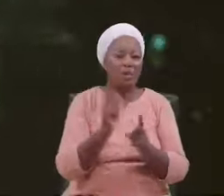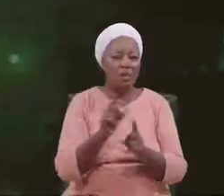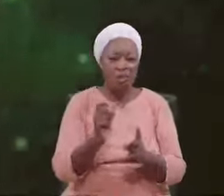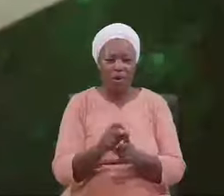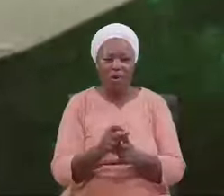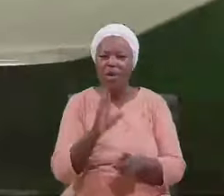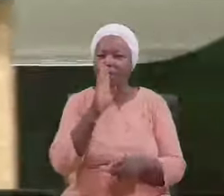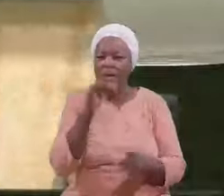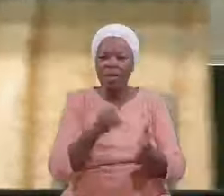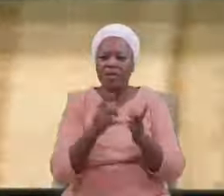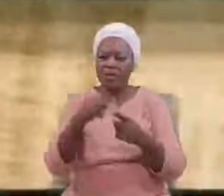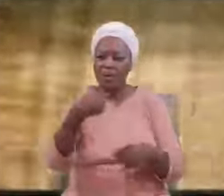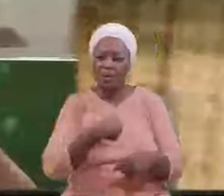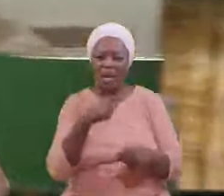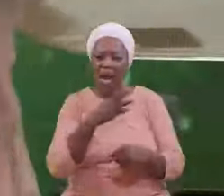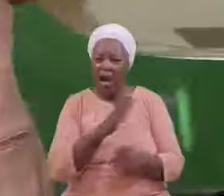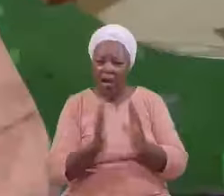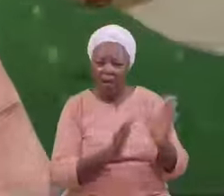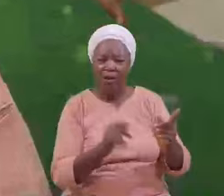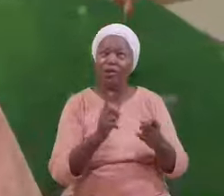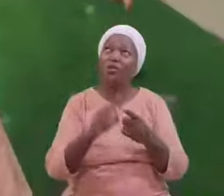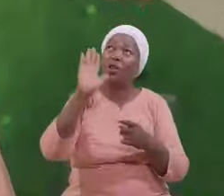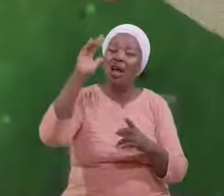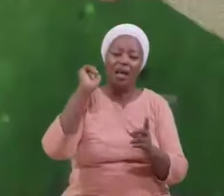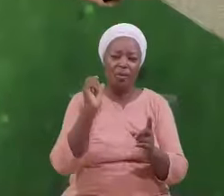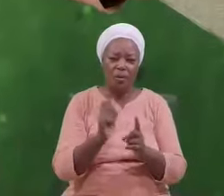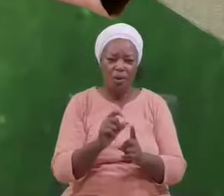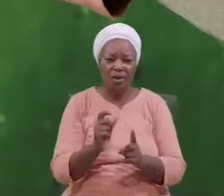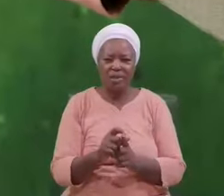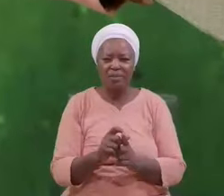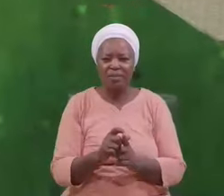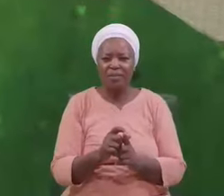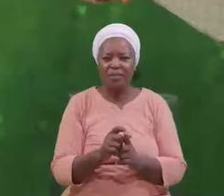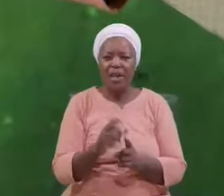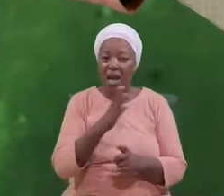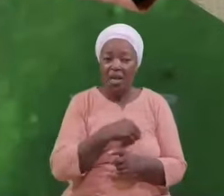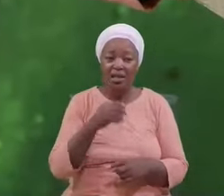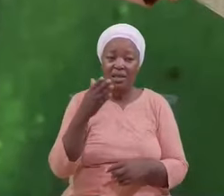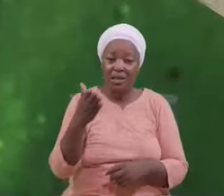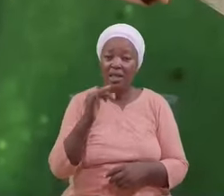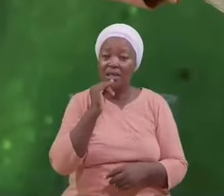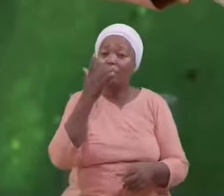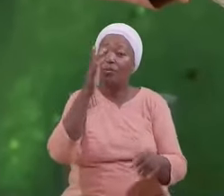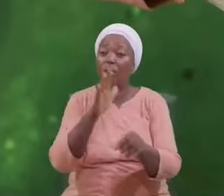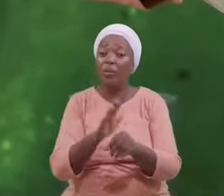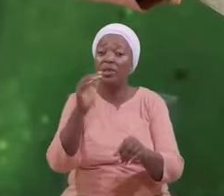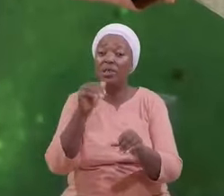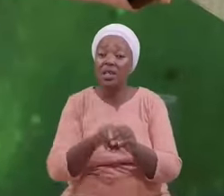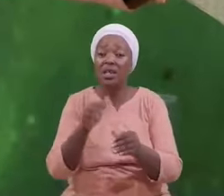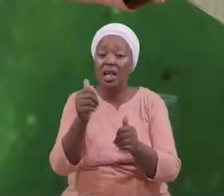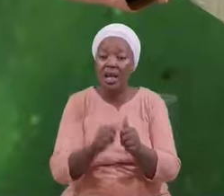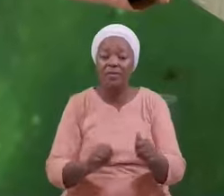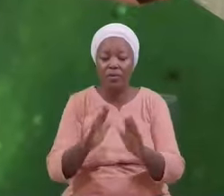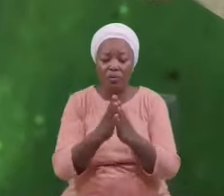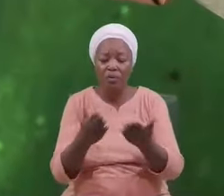soit fait selon ta parole. Et la promesse dans chaque